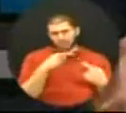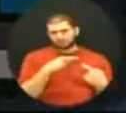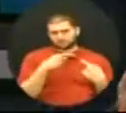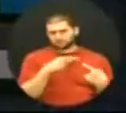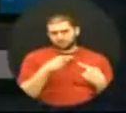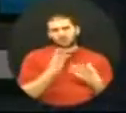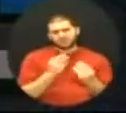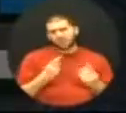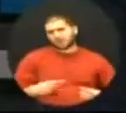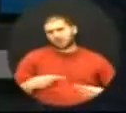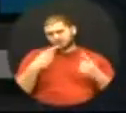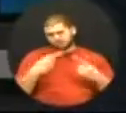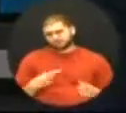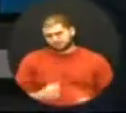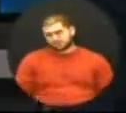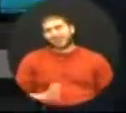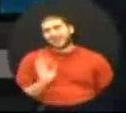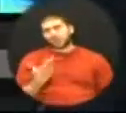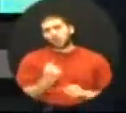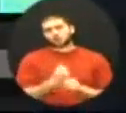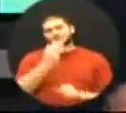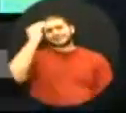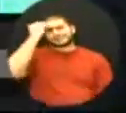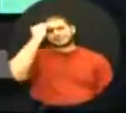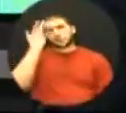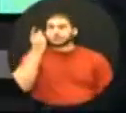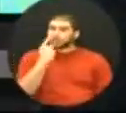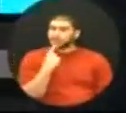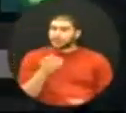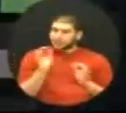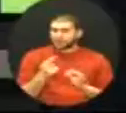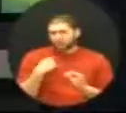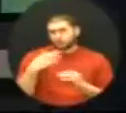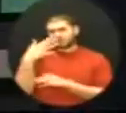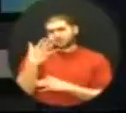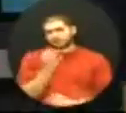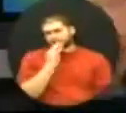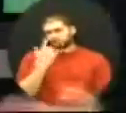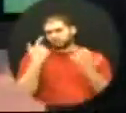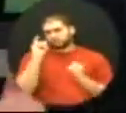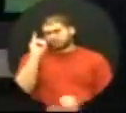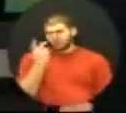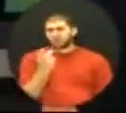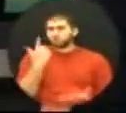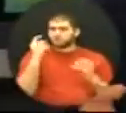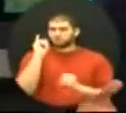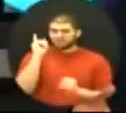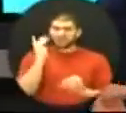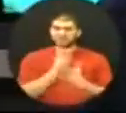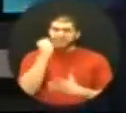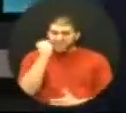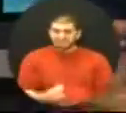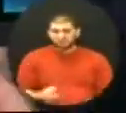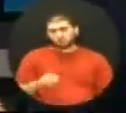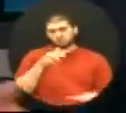מתווכחים כבר כמה ימים, על איך עושים זיכרון. וצריך להגיד את האמת, אנחנו מדינה צעירה, בת 70 שנה, שב-70 שנה האלה כבר נרצח פה ראש